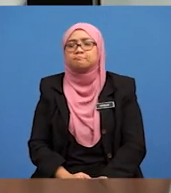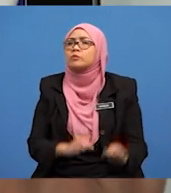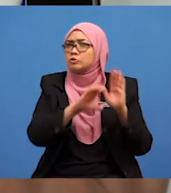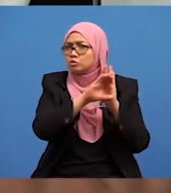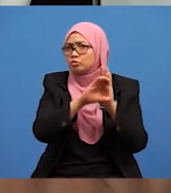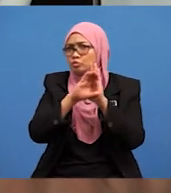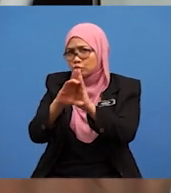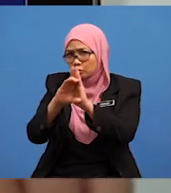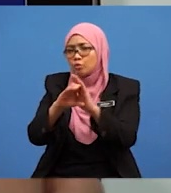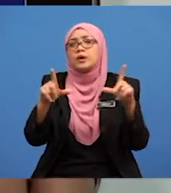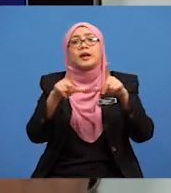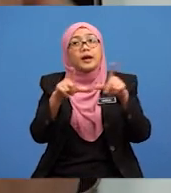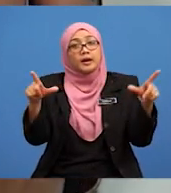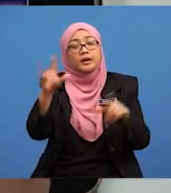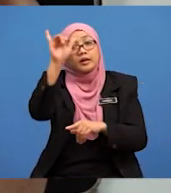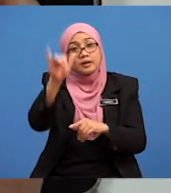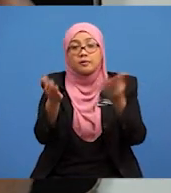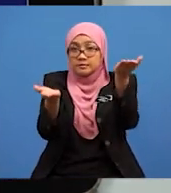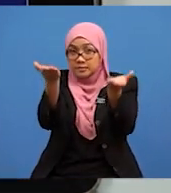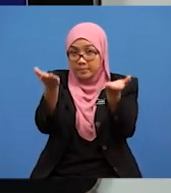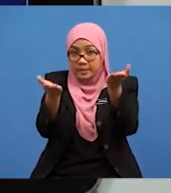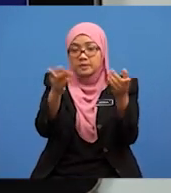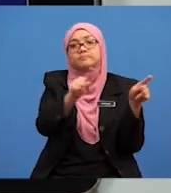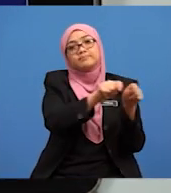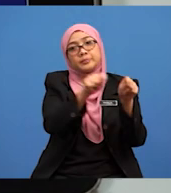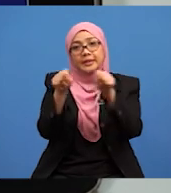Contoh-contoh lain atom yang stabil ialah seperti